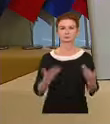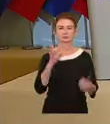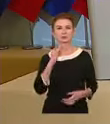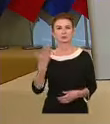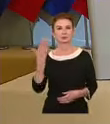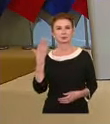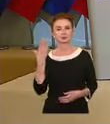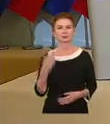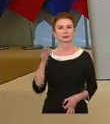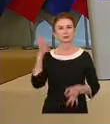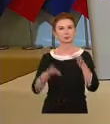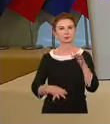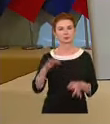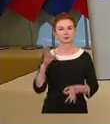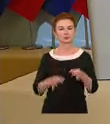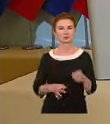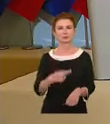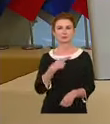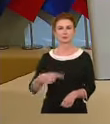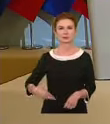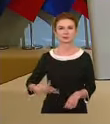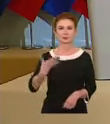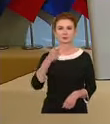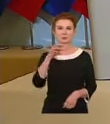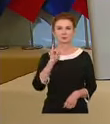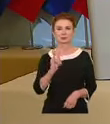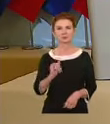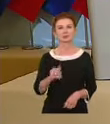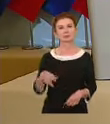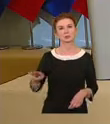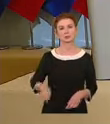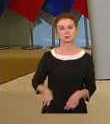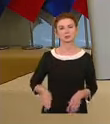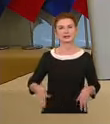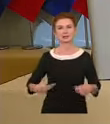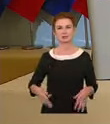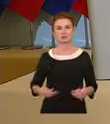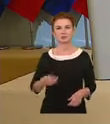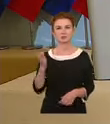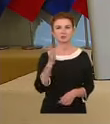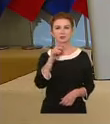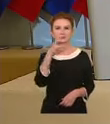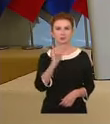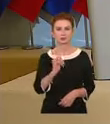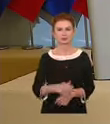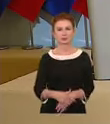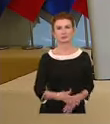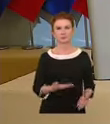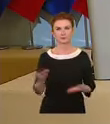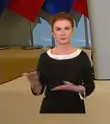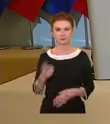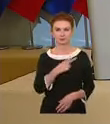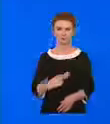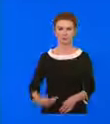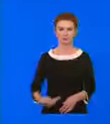Witam na konferencji prasowej prezesa Rady Ministrów Mateusza Morawieckiego oraz ministra zdrowia Łukasza Szumowskiego. Bardzo proszę o zabranie głosu przez pana